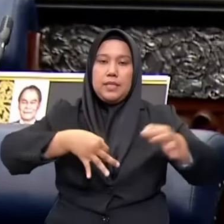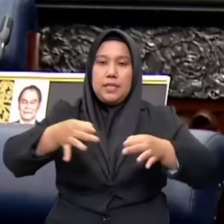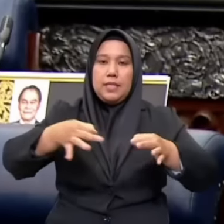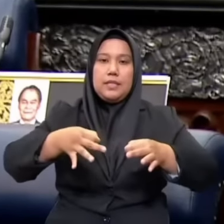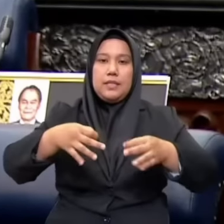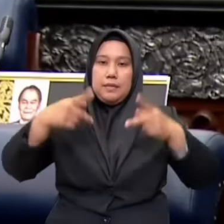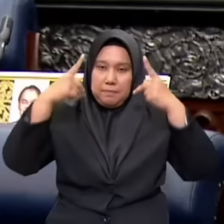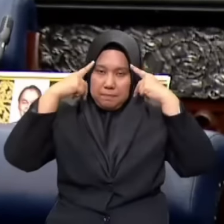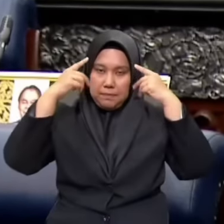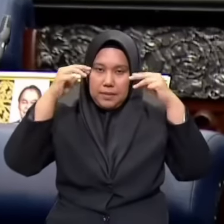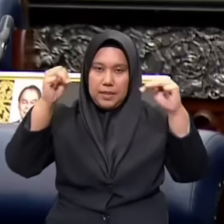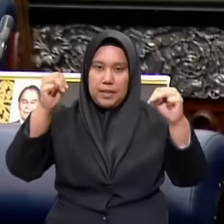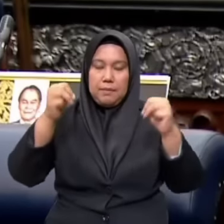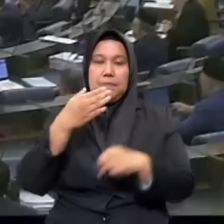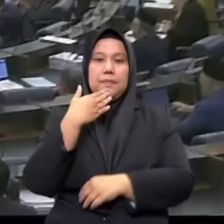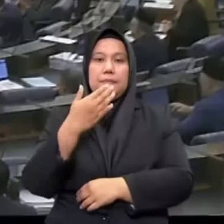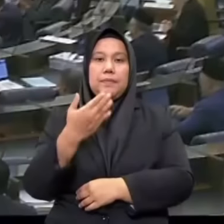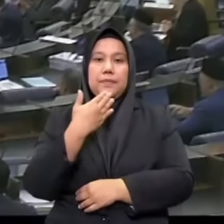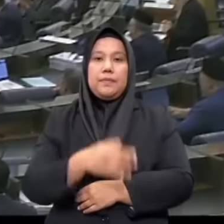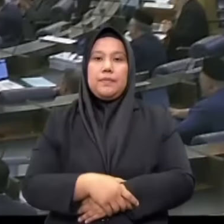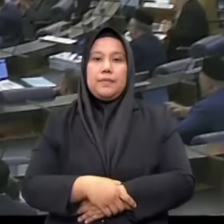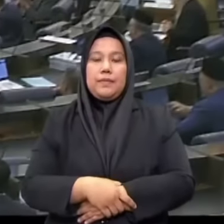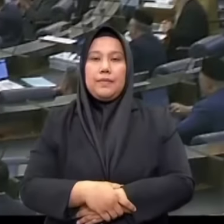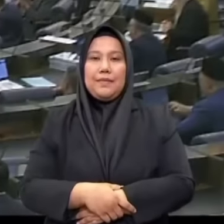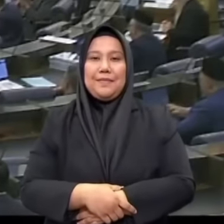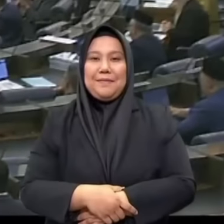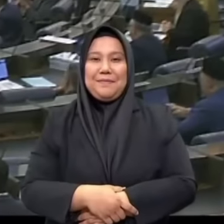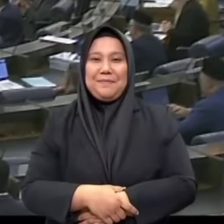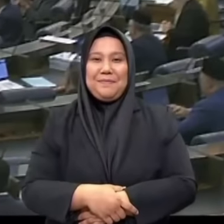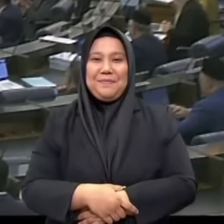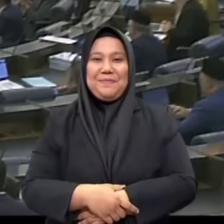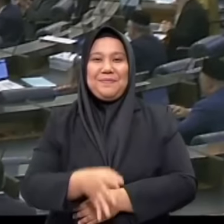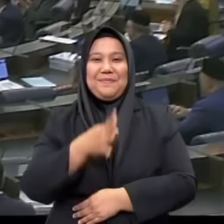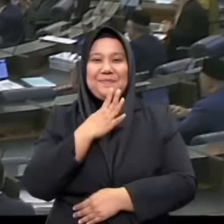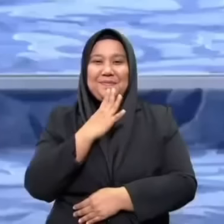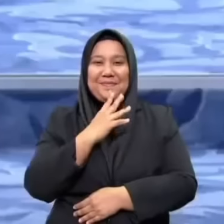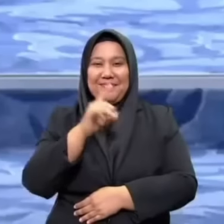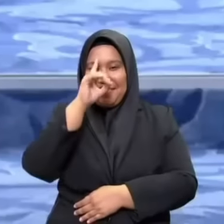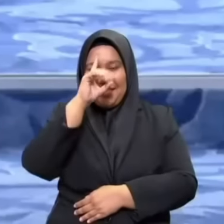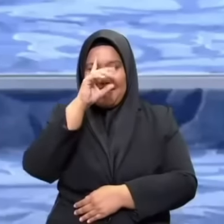kasih. Rumah Menteri Sungai Siput.